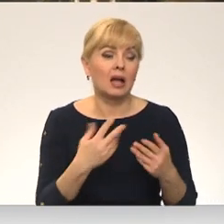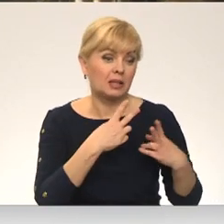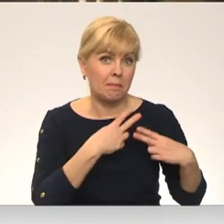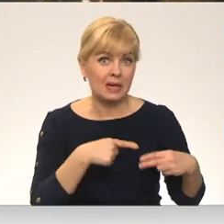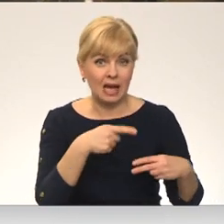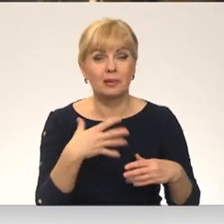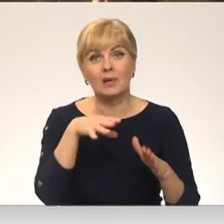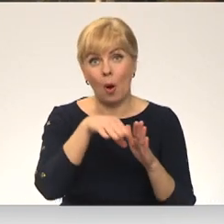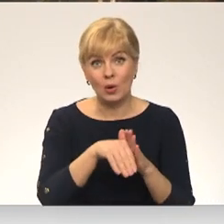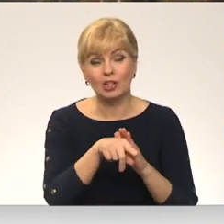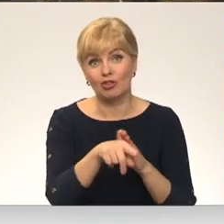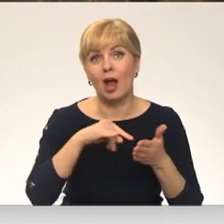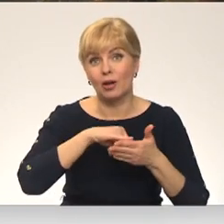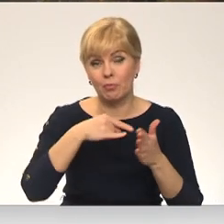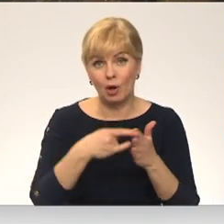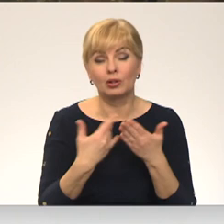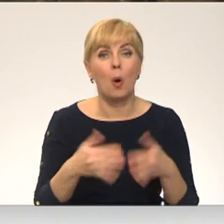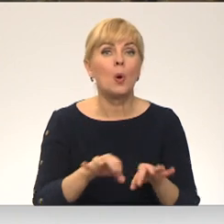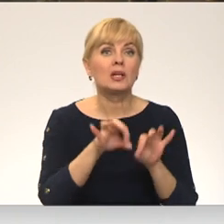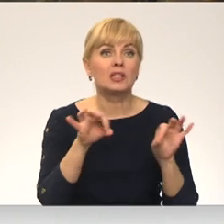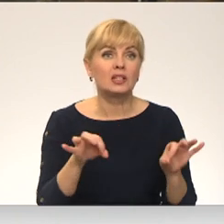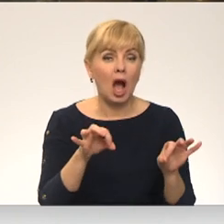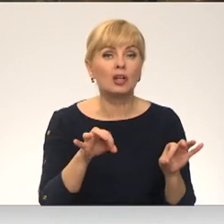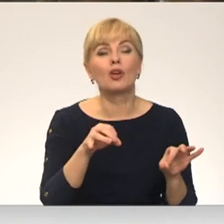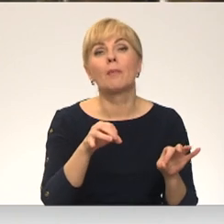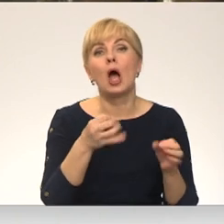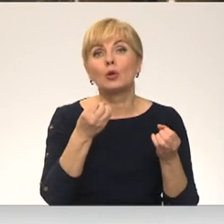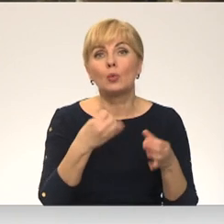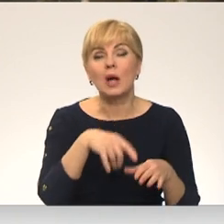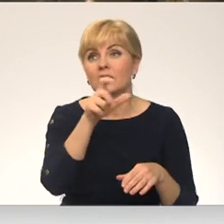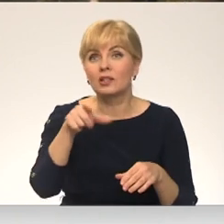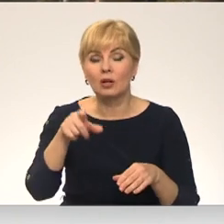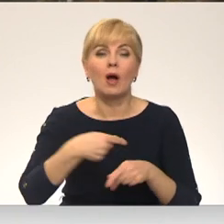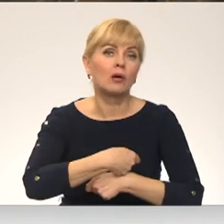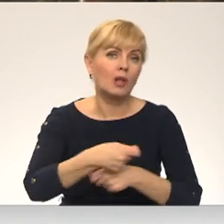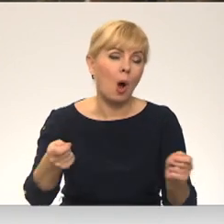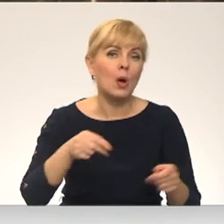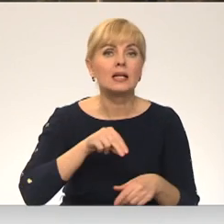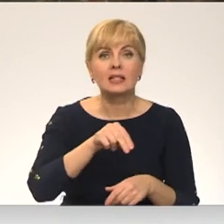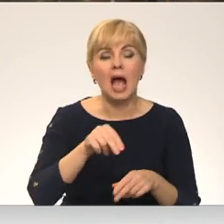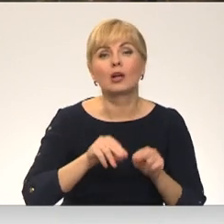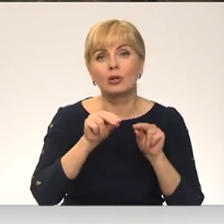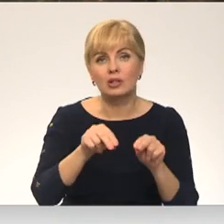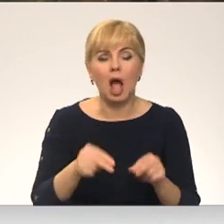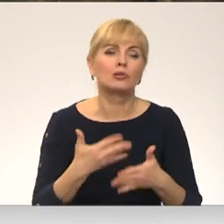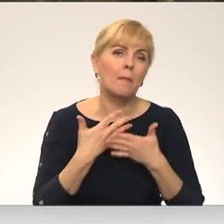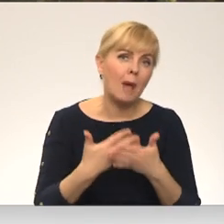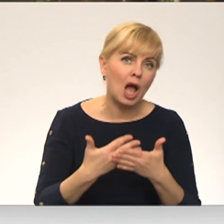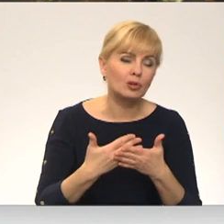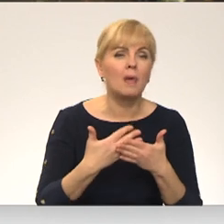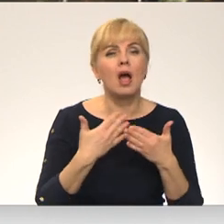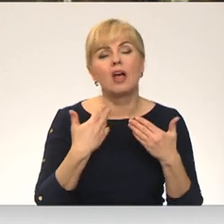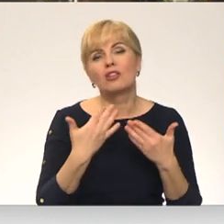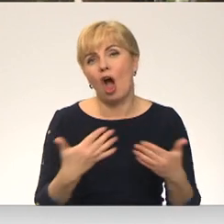kuras iesaistījušās šajā projektā, jau sākušas saviem apzinātajiem cilvēkiem dalīt sēklas, stādus, arī mēslojumu un dažādus dārza